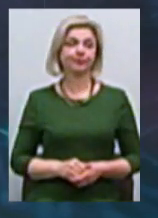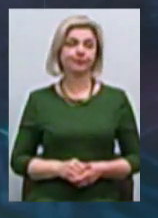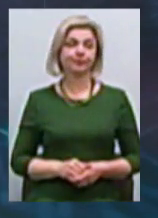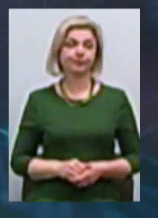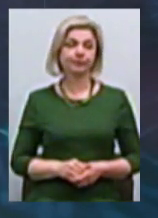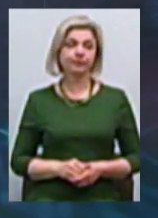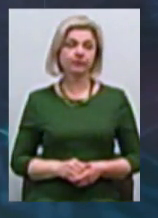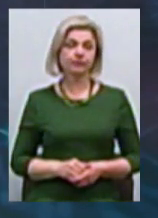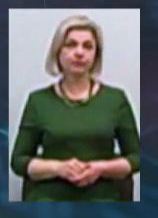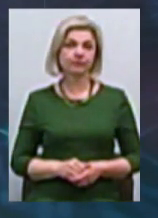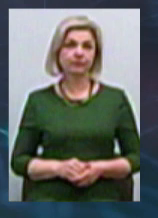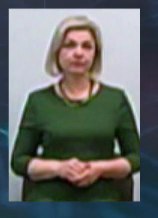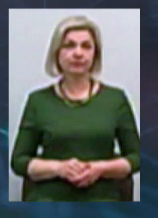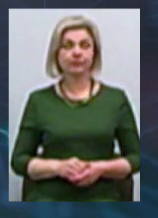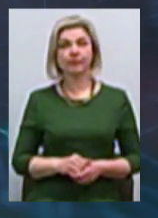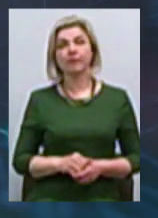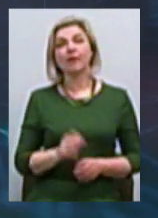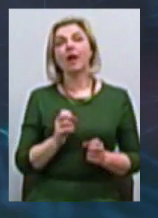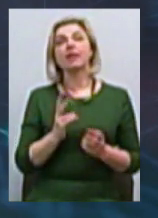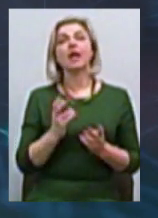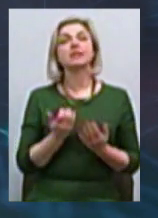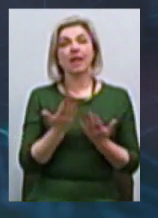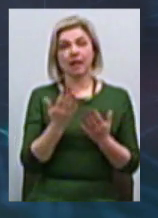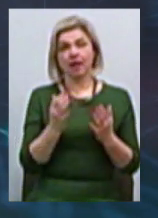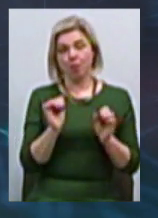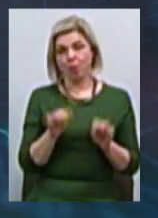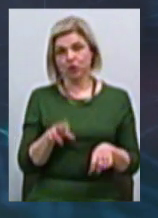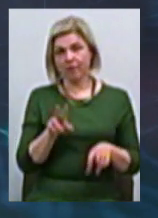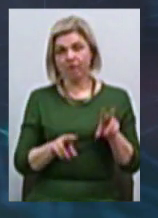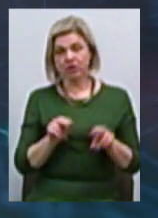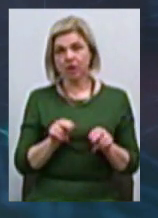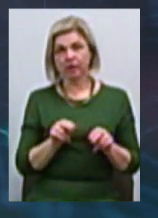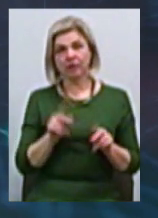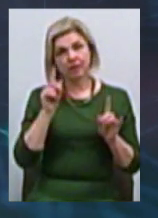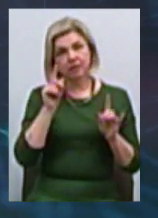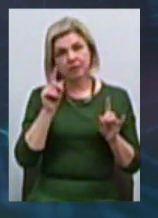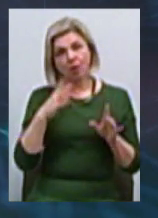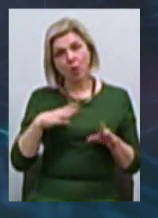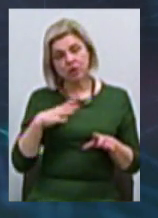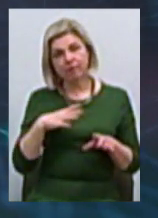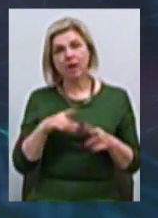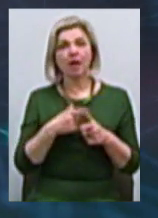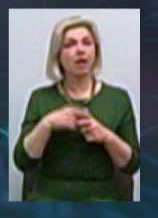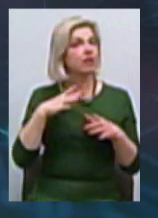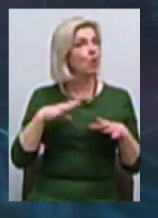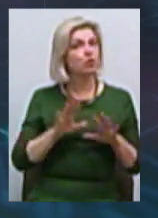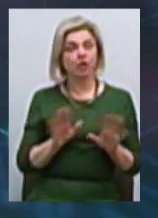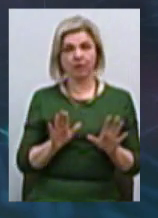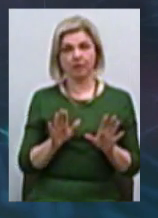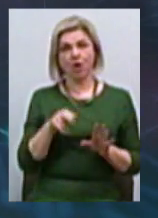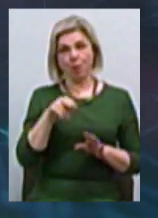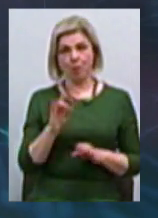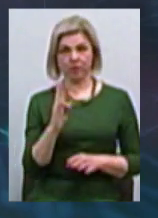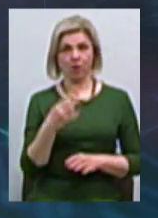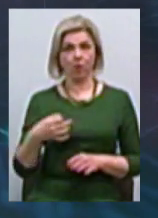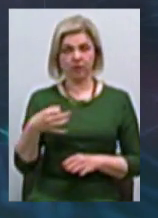І тим не менш, наскільки можна вважати сподіваними або несподіваними результати саме по Миколаївщині?